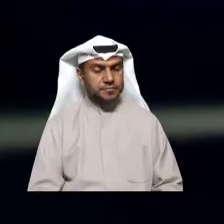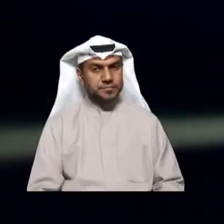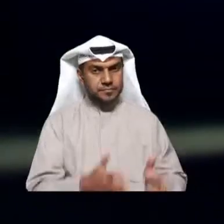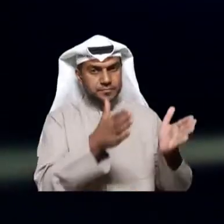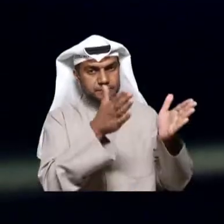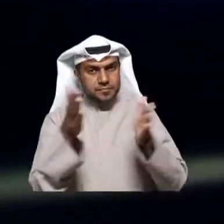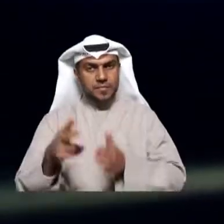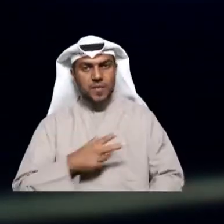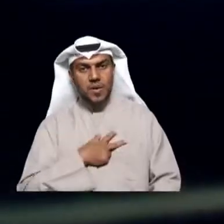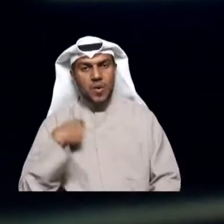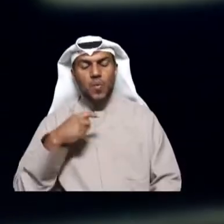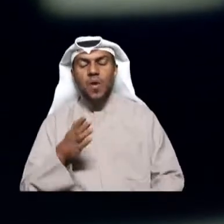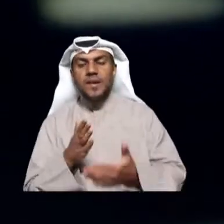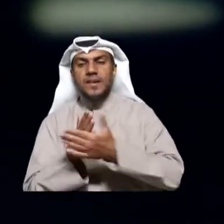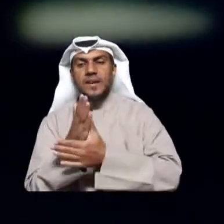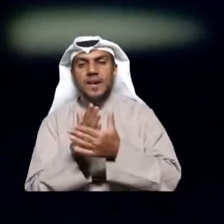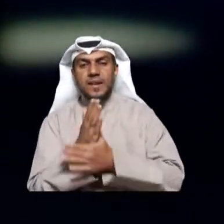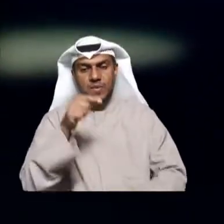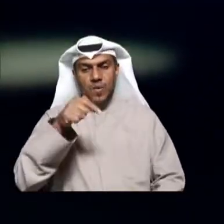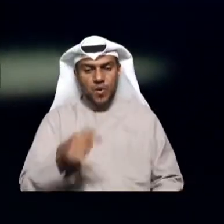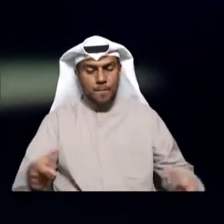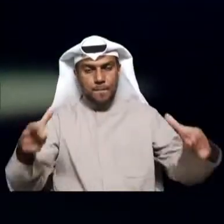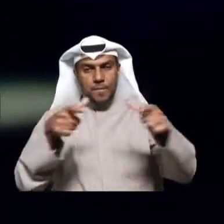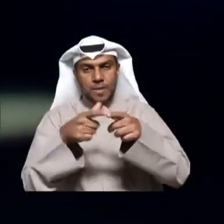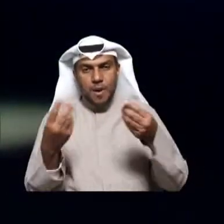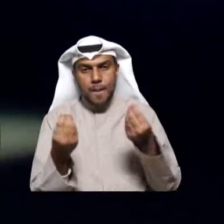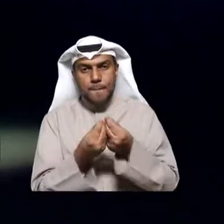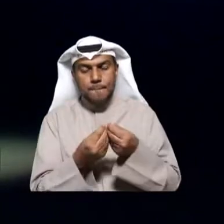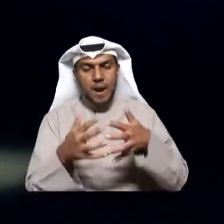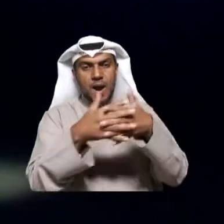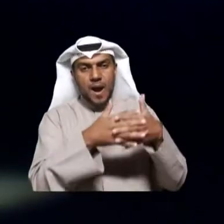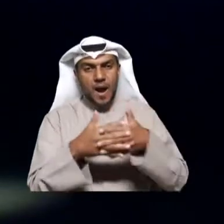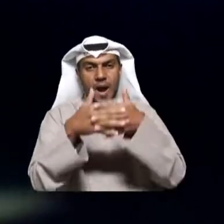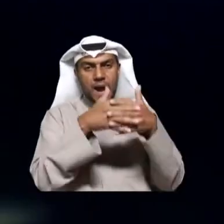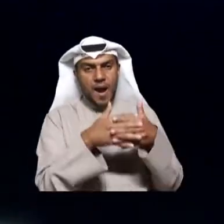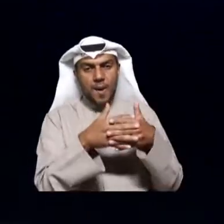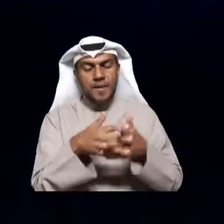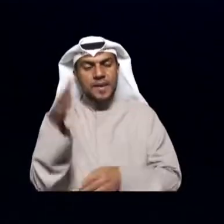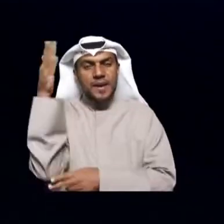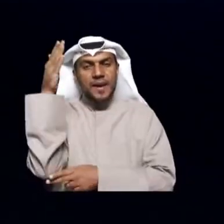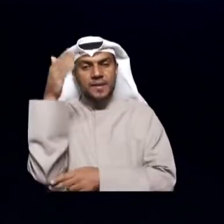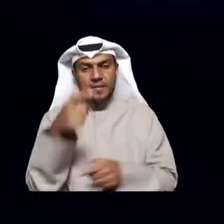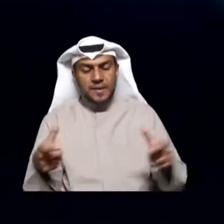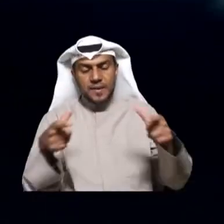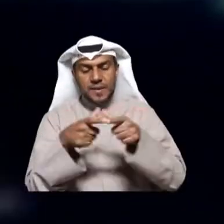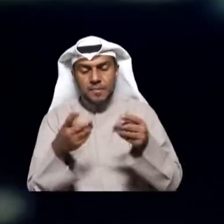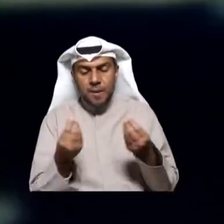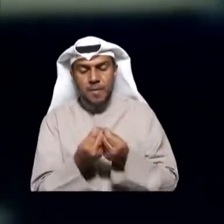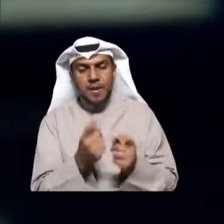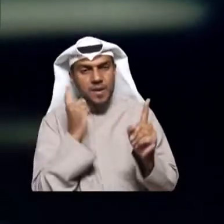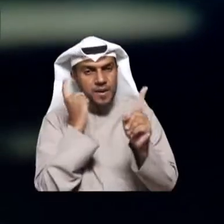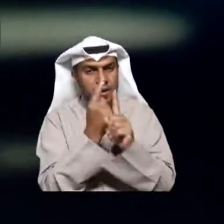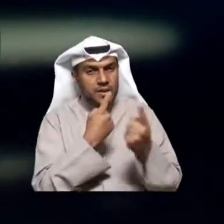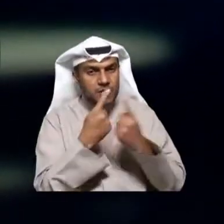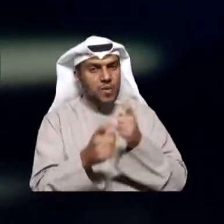اجتمع نائب وزير الخارجية خالد الجارالة اليوم مع سفير الولايات المتحدة الأمريكية لدى البلاد لورنس سيلفرمان، وتم خلال اللقاء